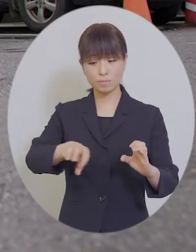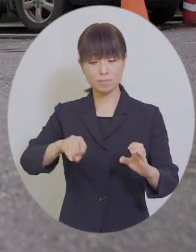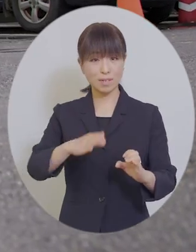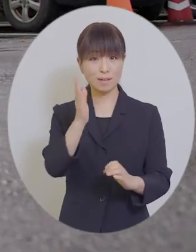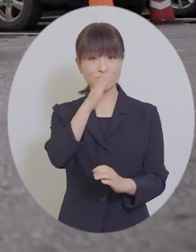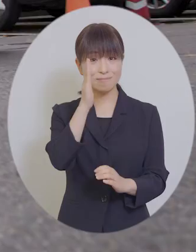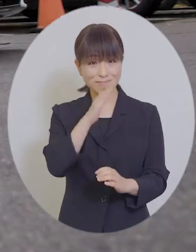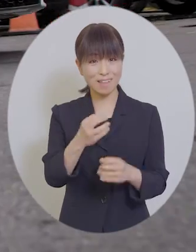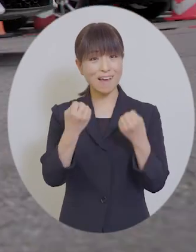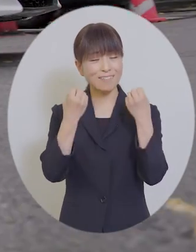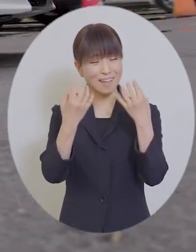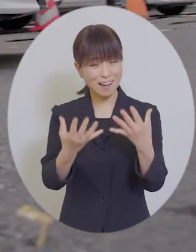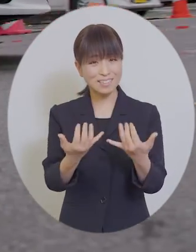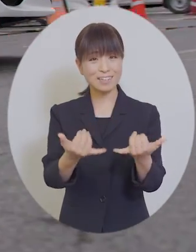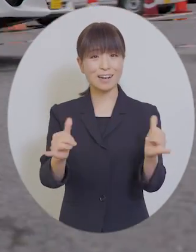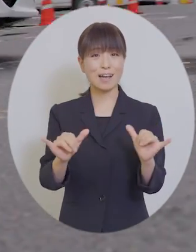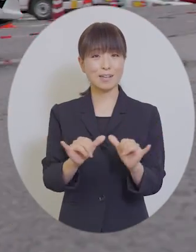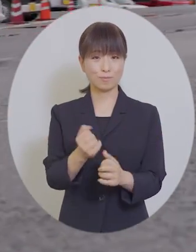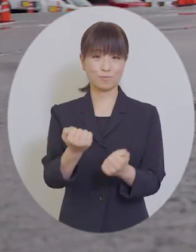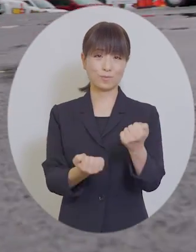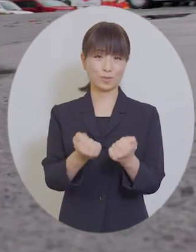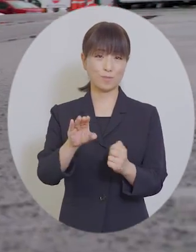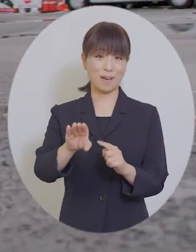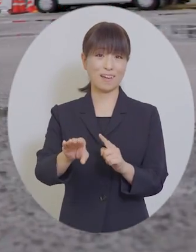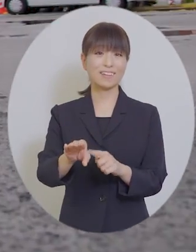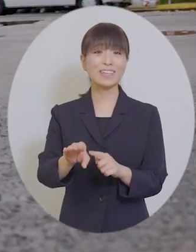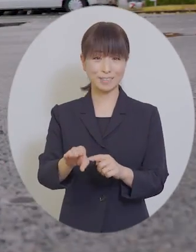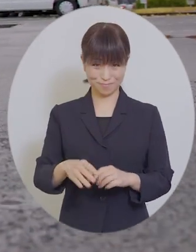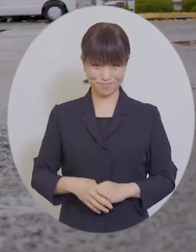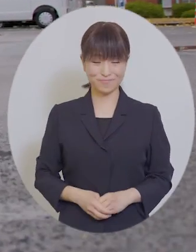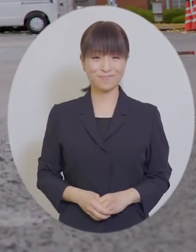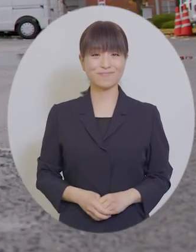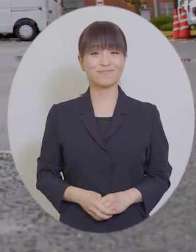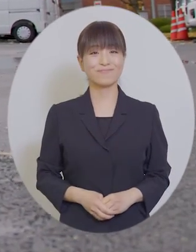出しない次世代の自動車です。